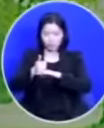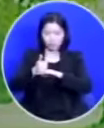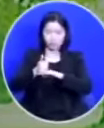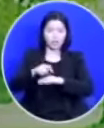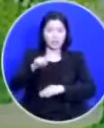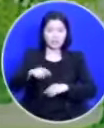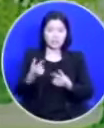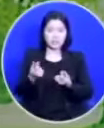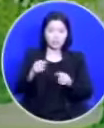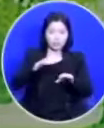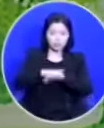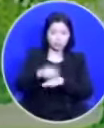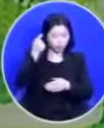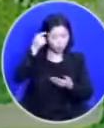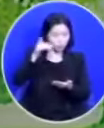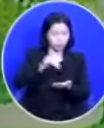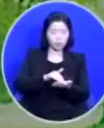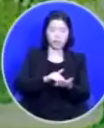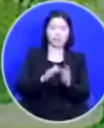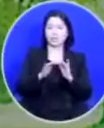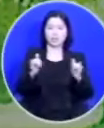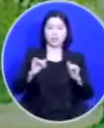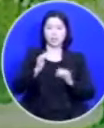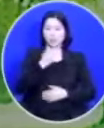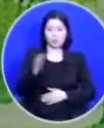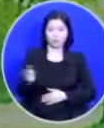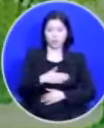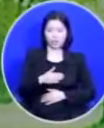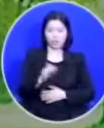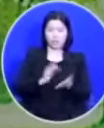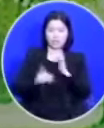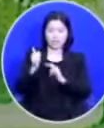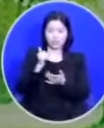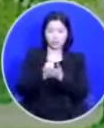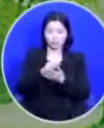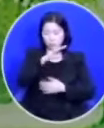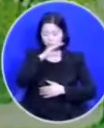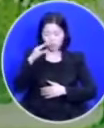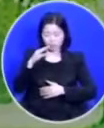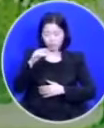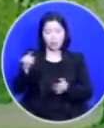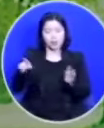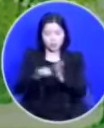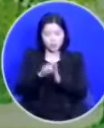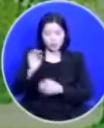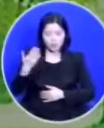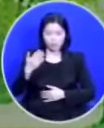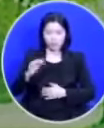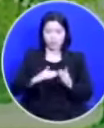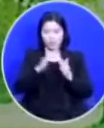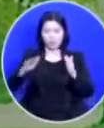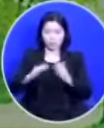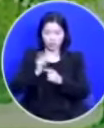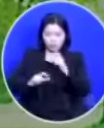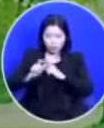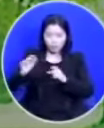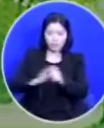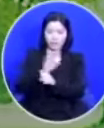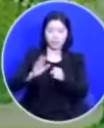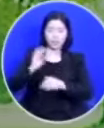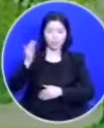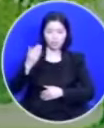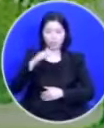이런 식으로 후회 하는 사람 없다 예수를 제대로 믿어 써야 했는데 가족을 사랑 했어야 했는데